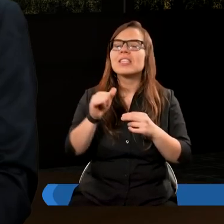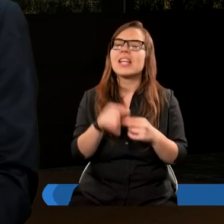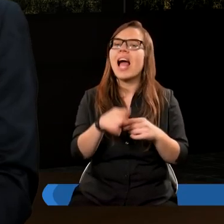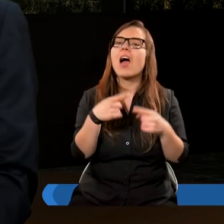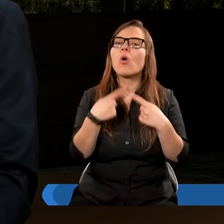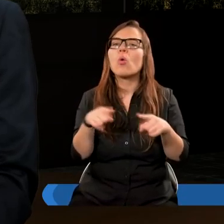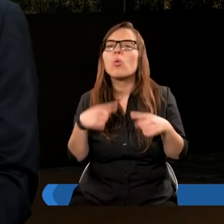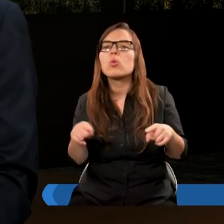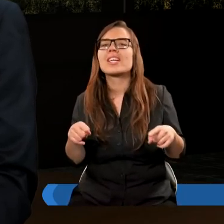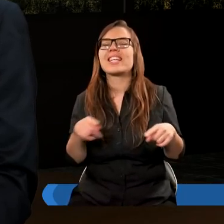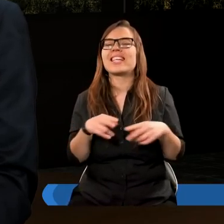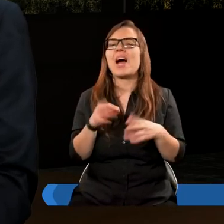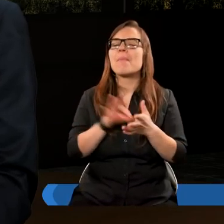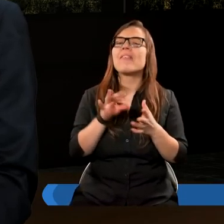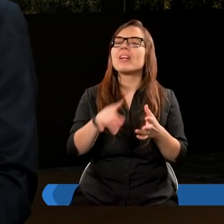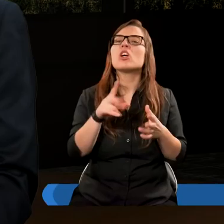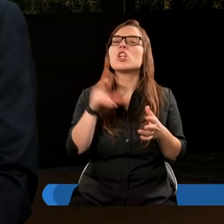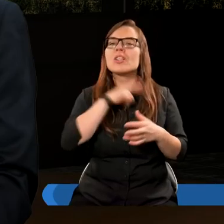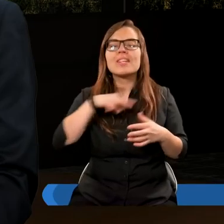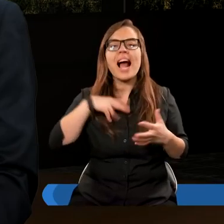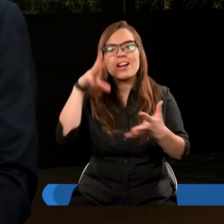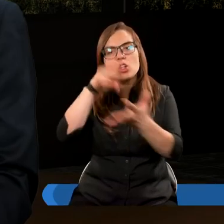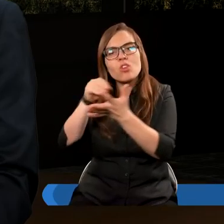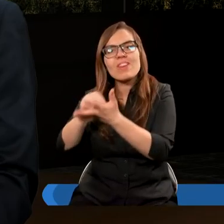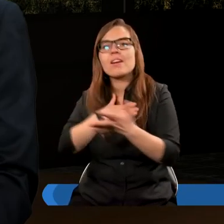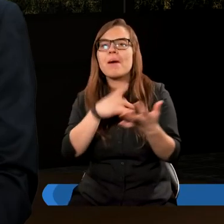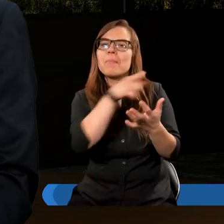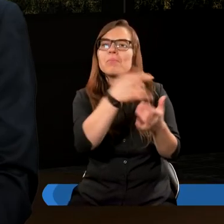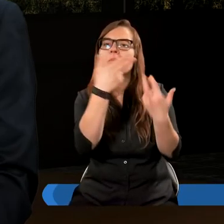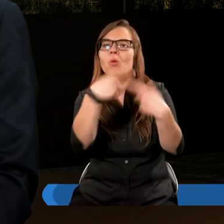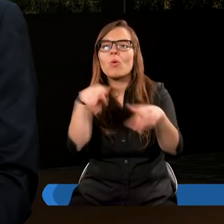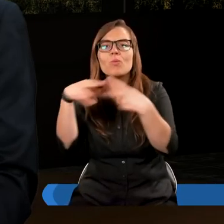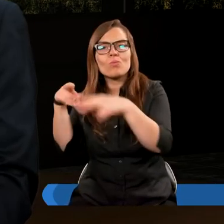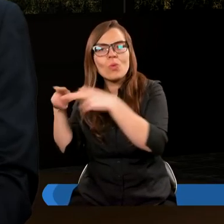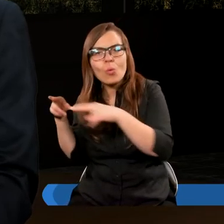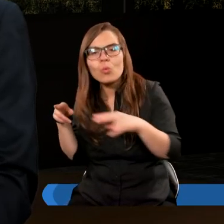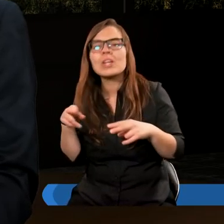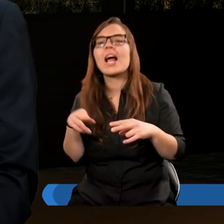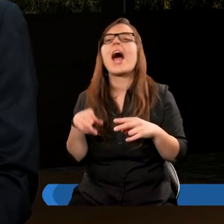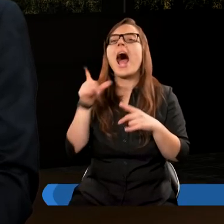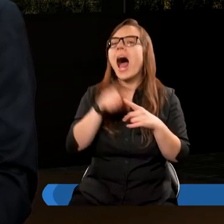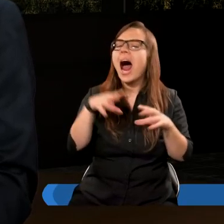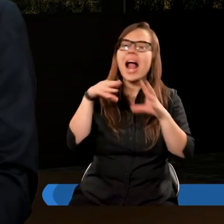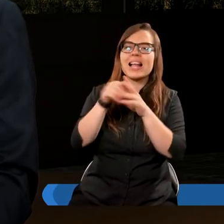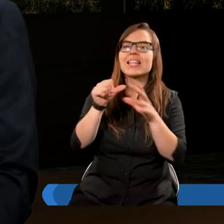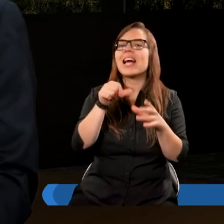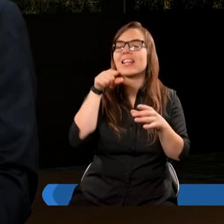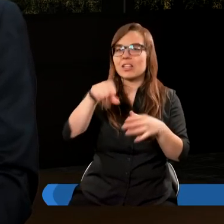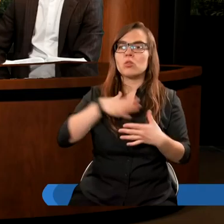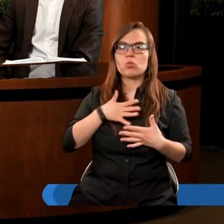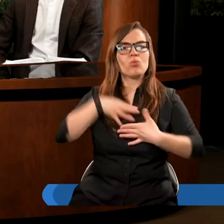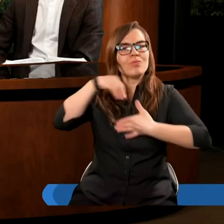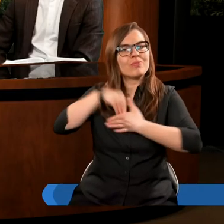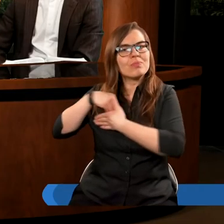I całe nasze życie jest tego doświadczeniem. Pomimo momentów, kiedy wydawałoby się, gdzie Ty, Panie Boże, jesteś?